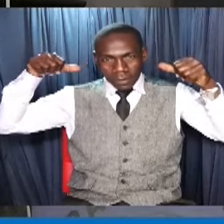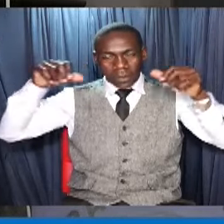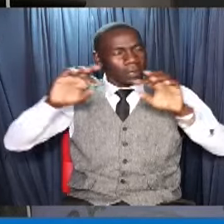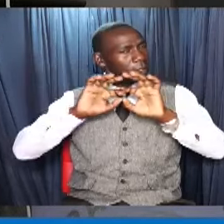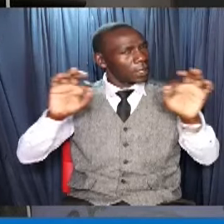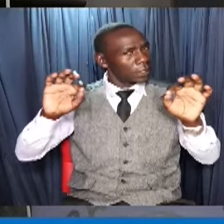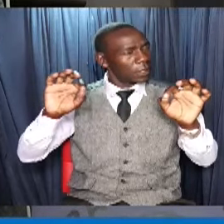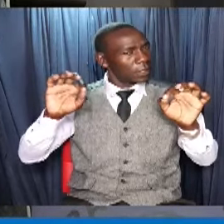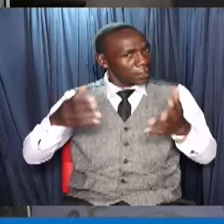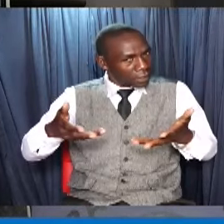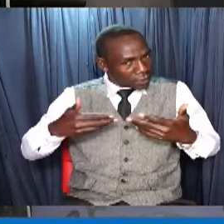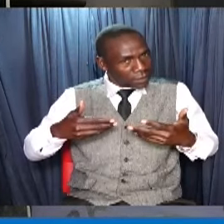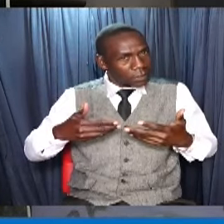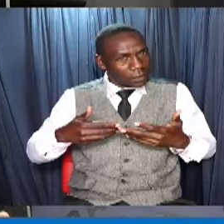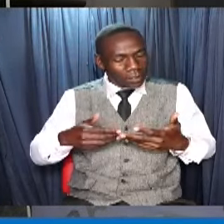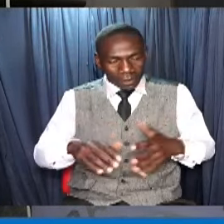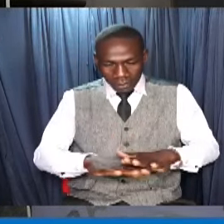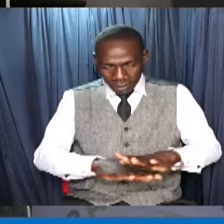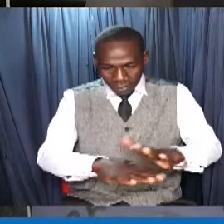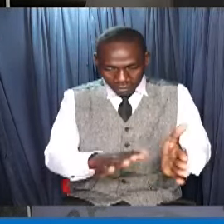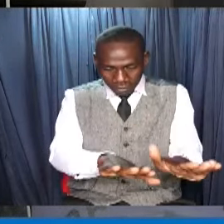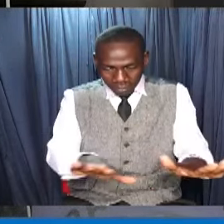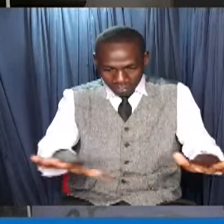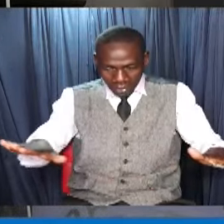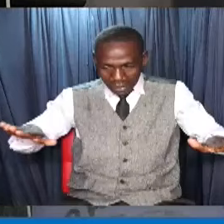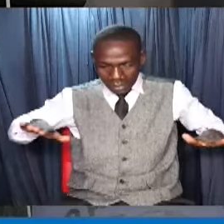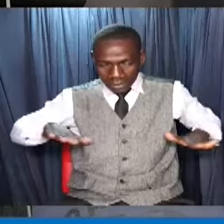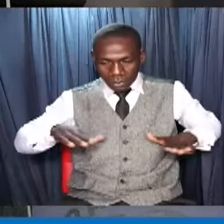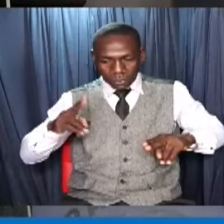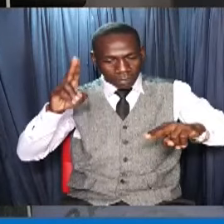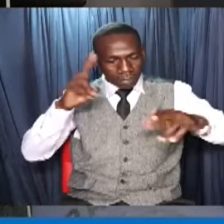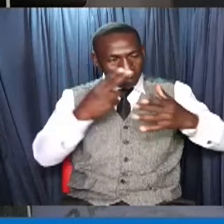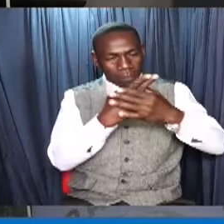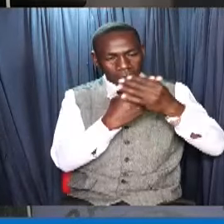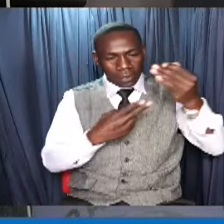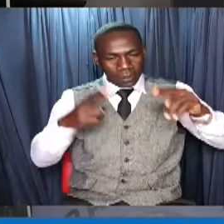for and get it. Wanaketishwa mkekani wote wawili. They all sit on a mat, both of them.